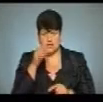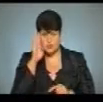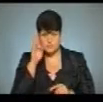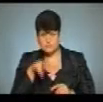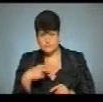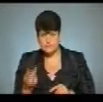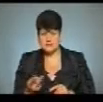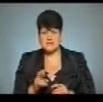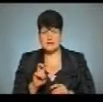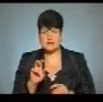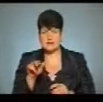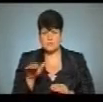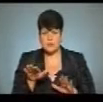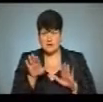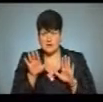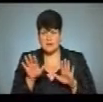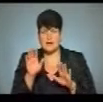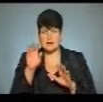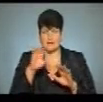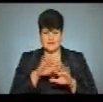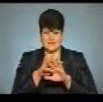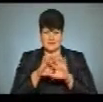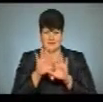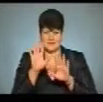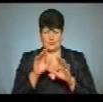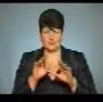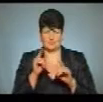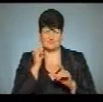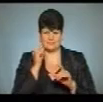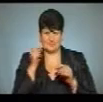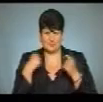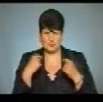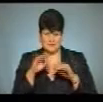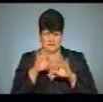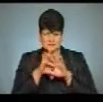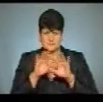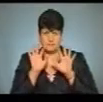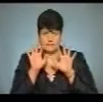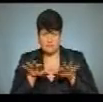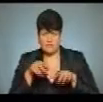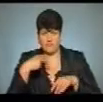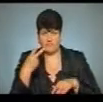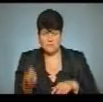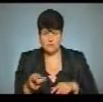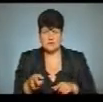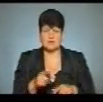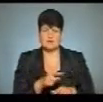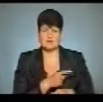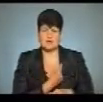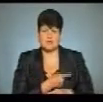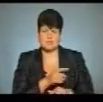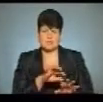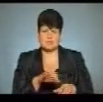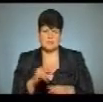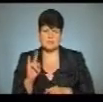на підвіконня і, опершись на москітну сітку, випав з вікна, розповів Сергій Крет. Тоді дитину госпіталізували до обласної